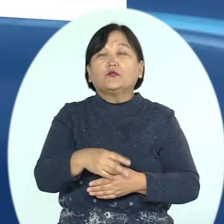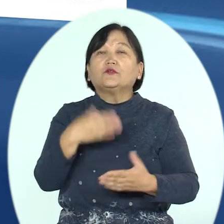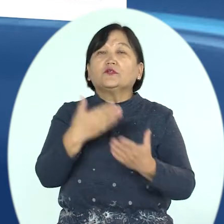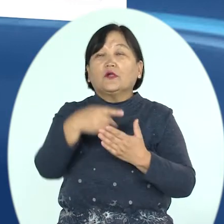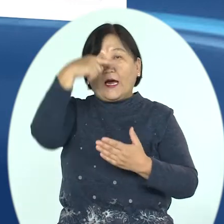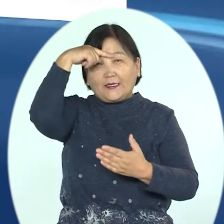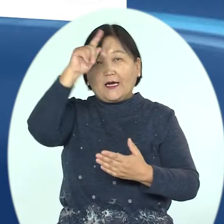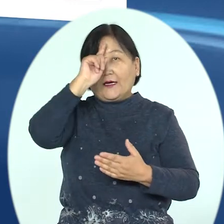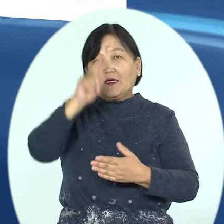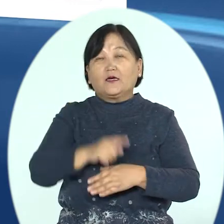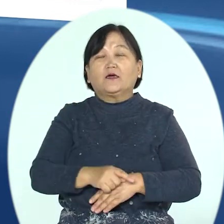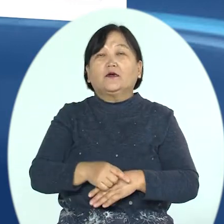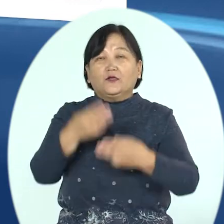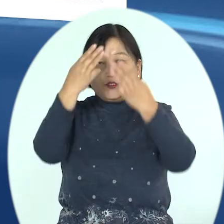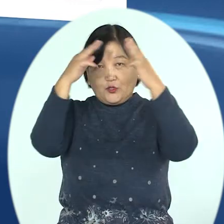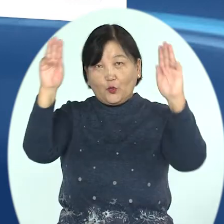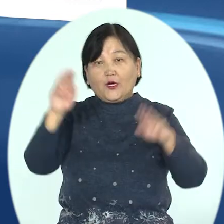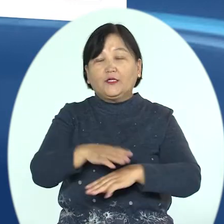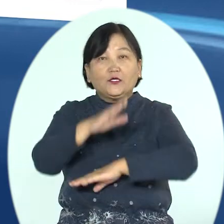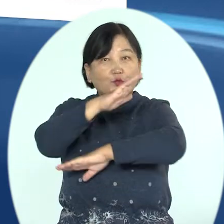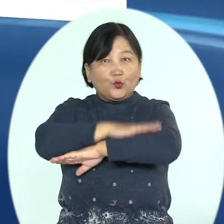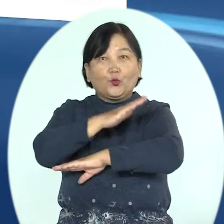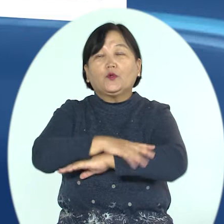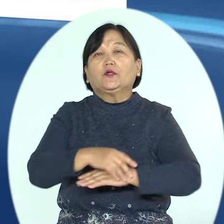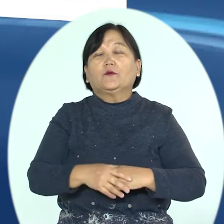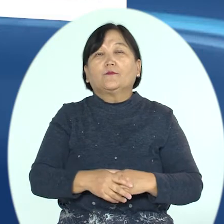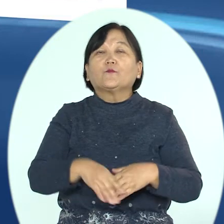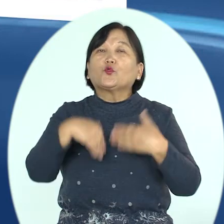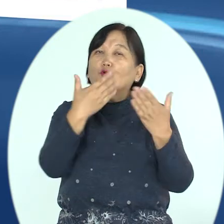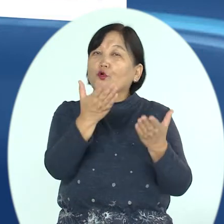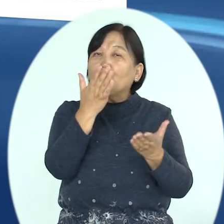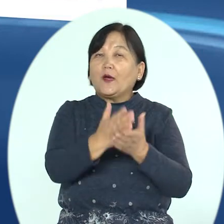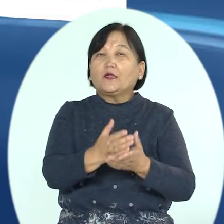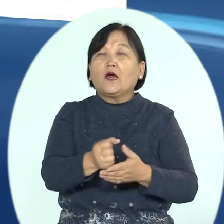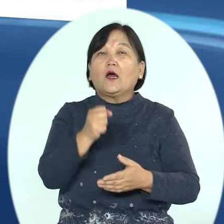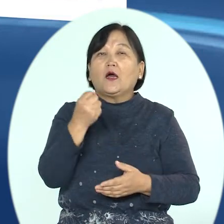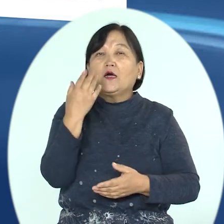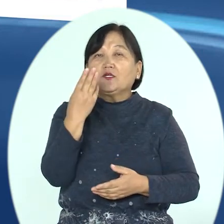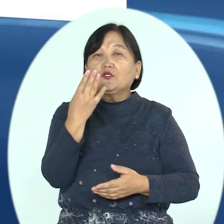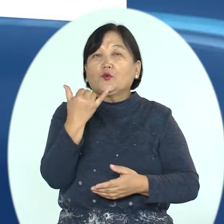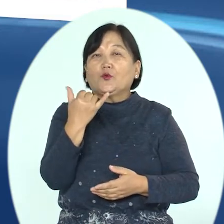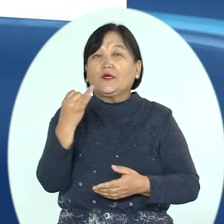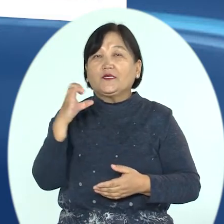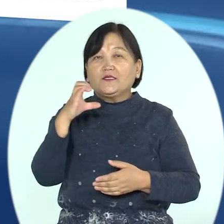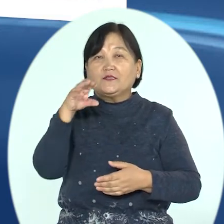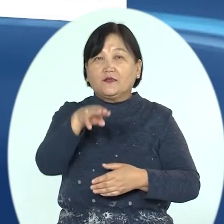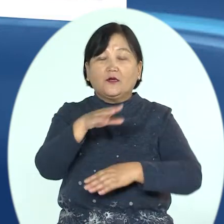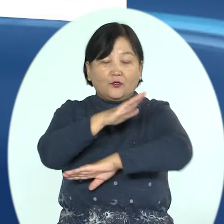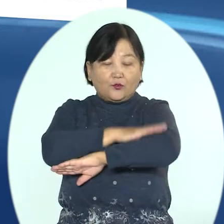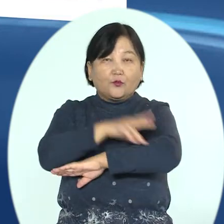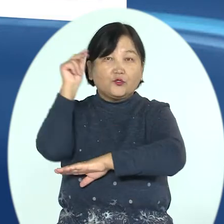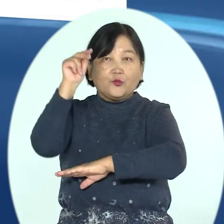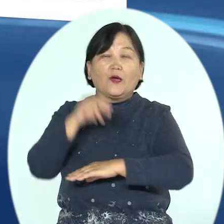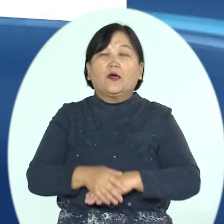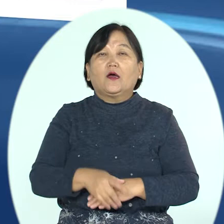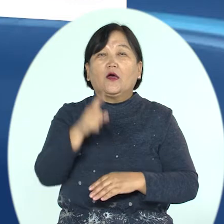ангаахын шинжилх ухааныг сургуульд бол олгоно. Энэ нь Аш Усын одоо сувлахын сургууль,